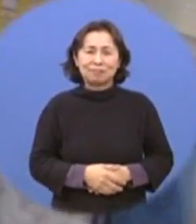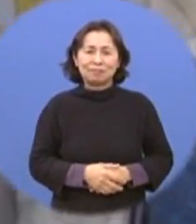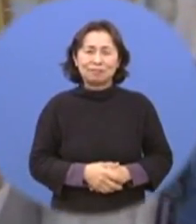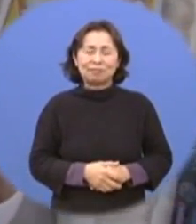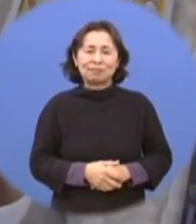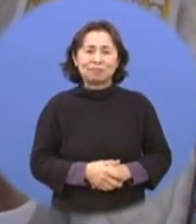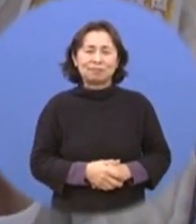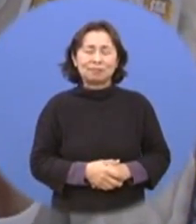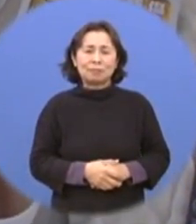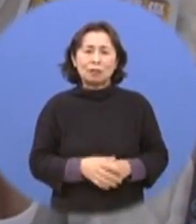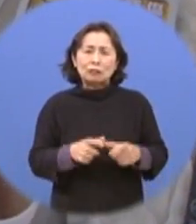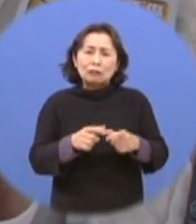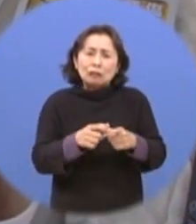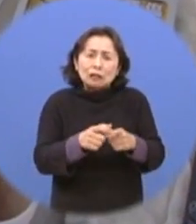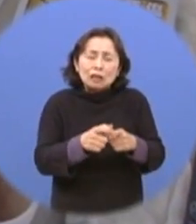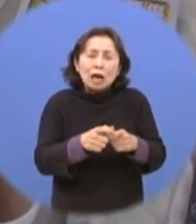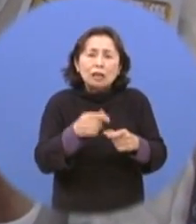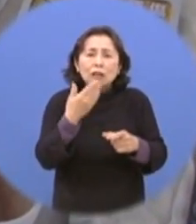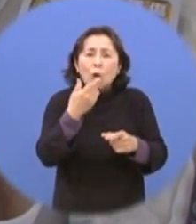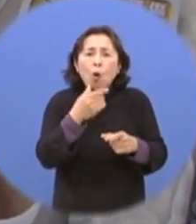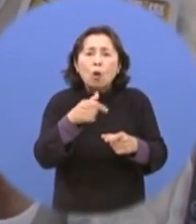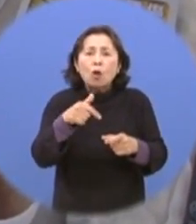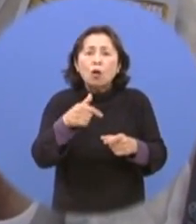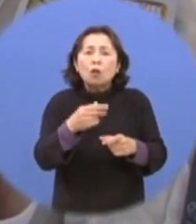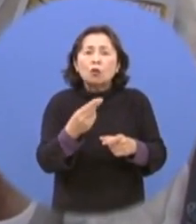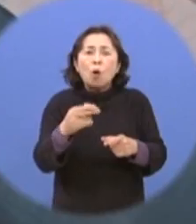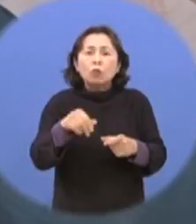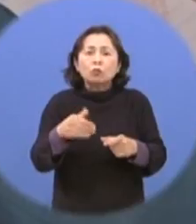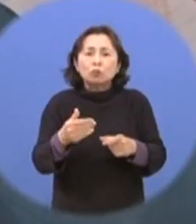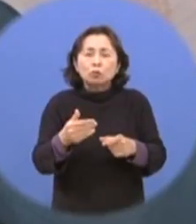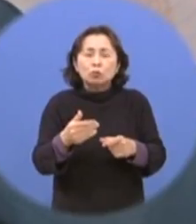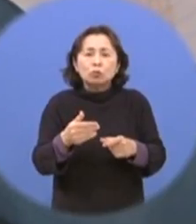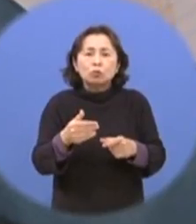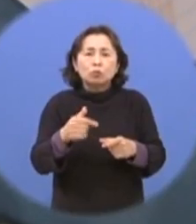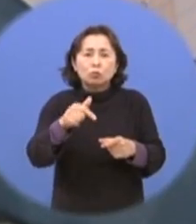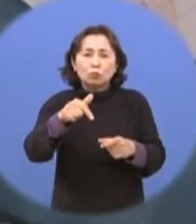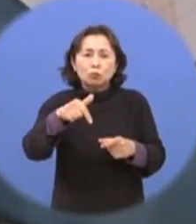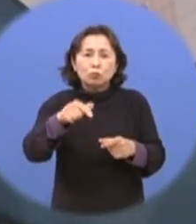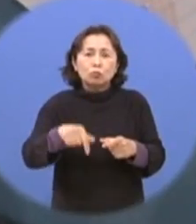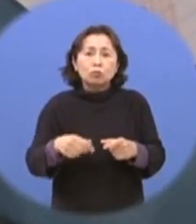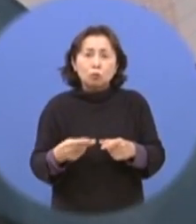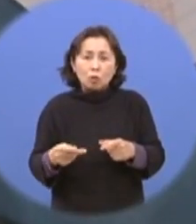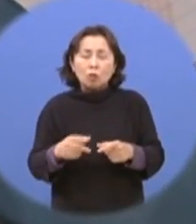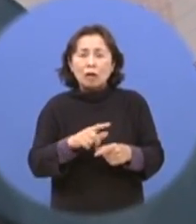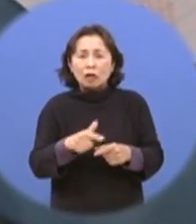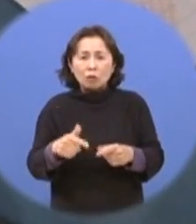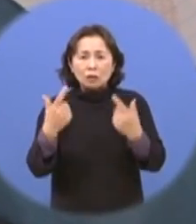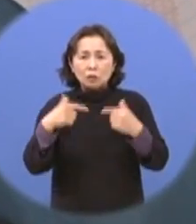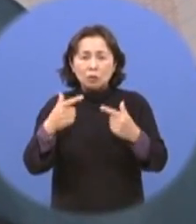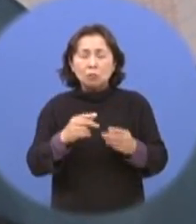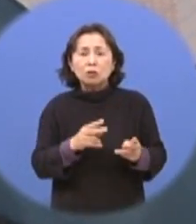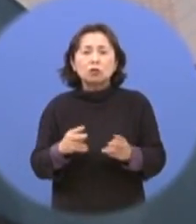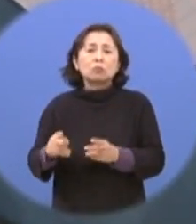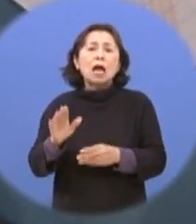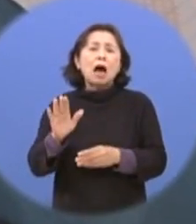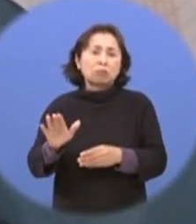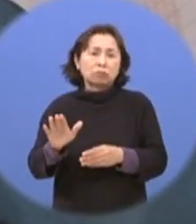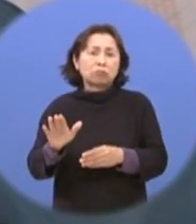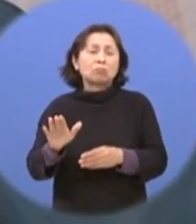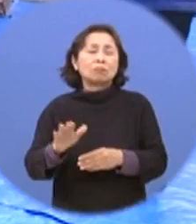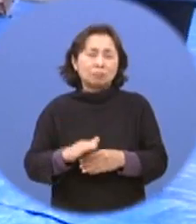堂とかダートペットしづとか常に常備していく買い替えしてるんです